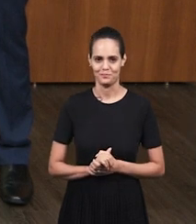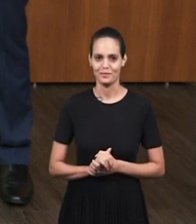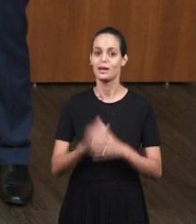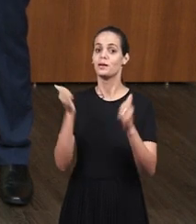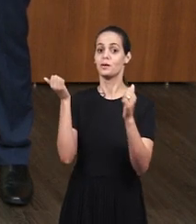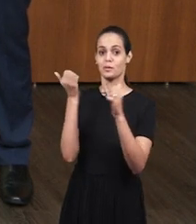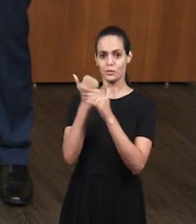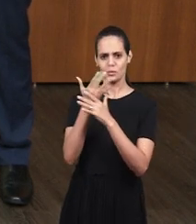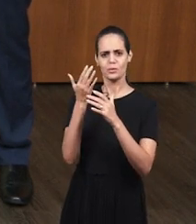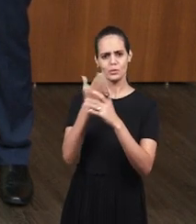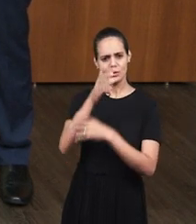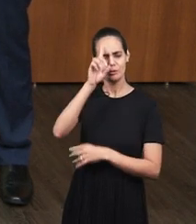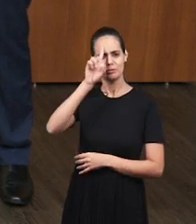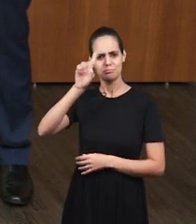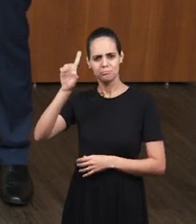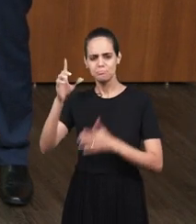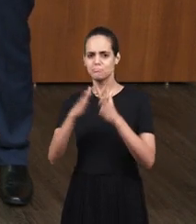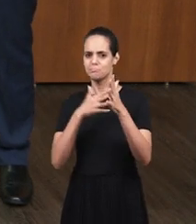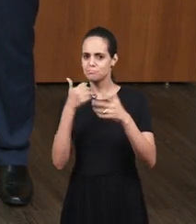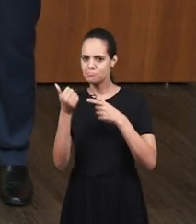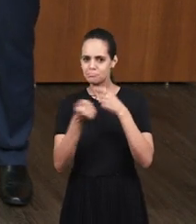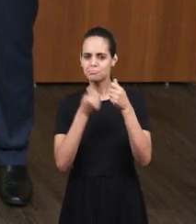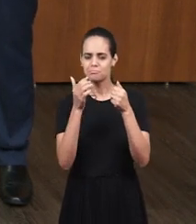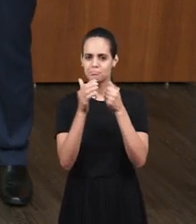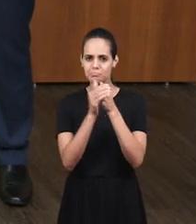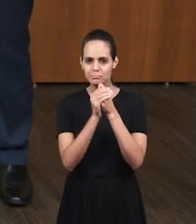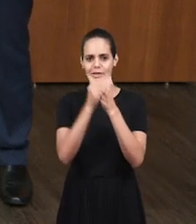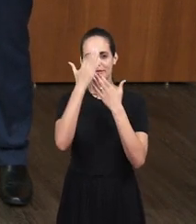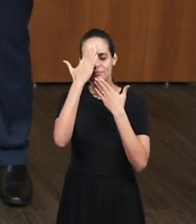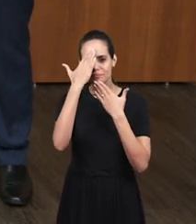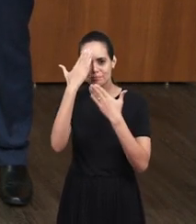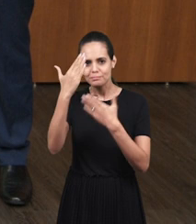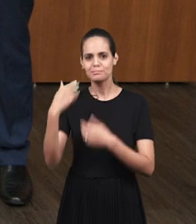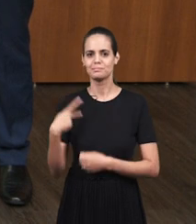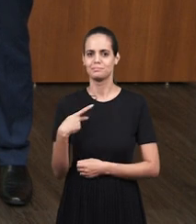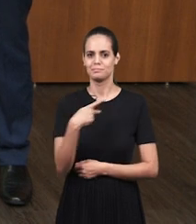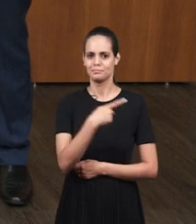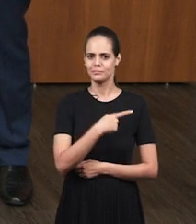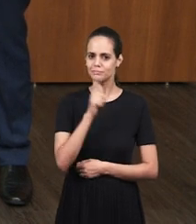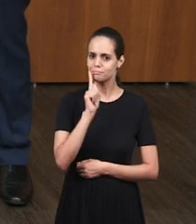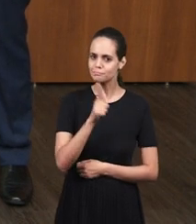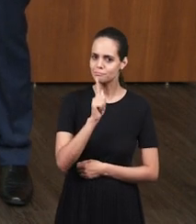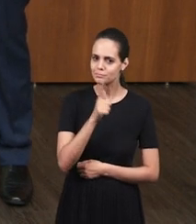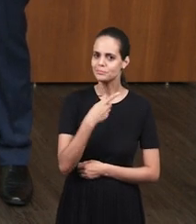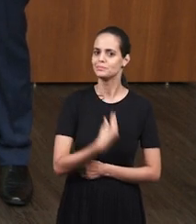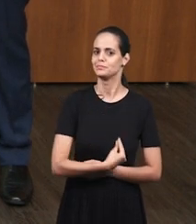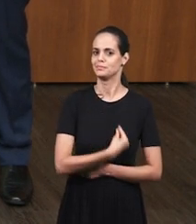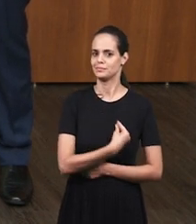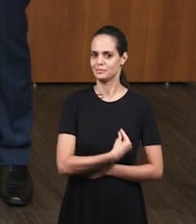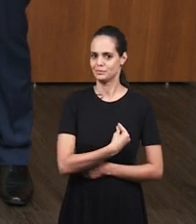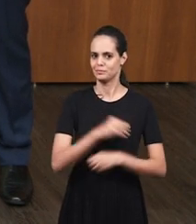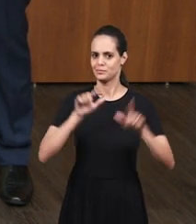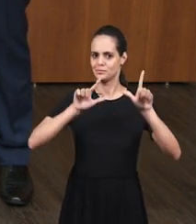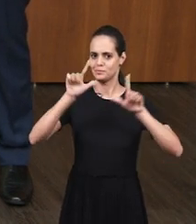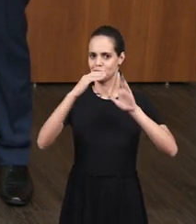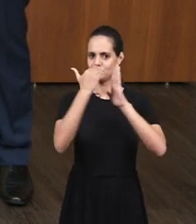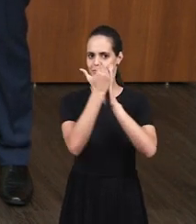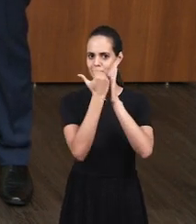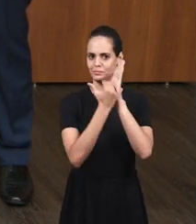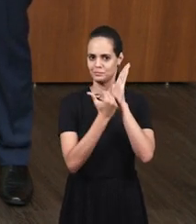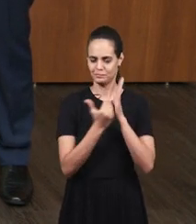précédés. Donc, nous souhaitons à tous la paix du Seigneur. Gloire à Dieu. Gloire à